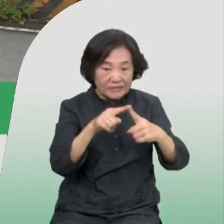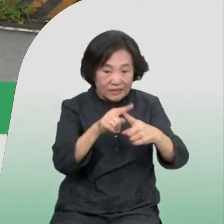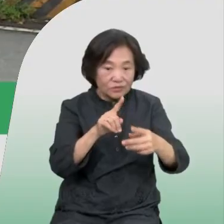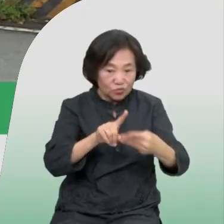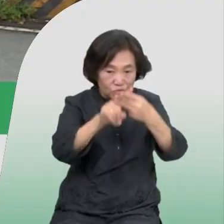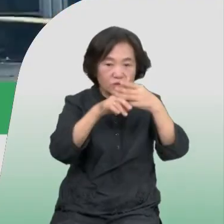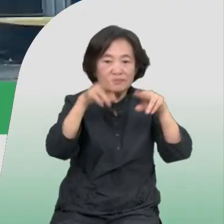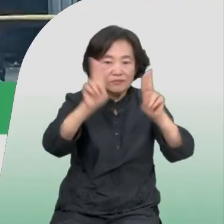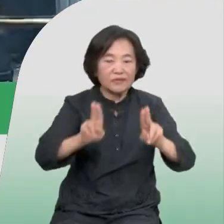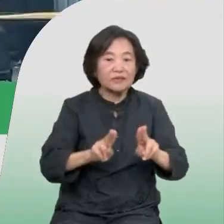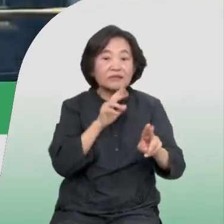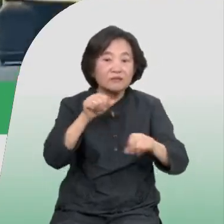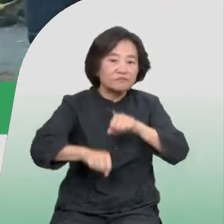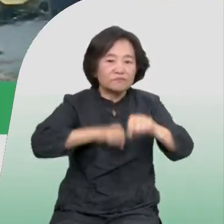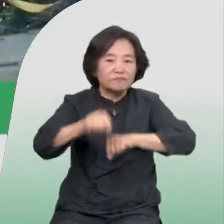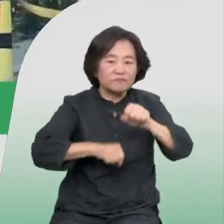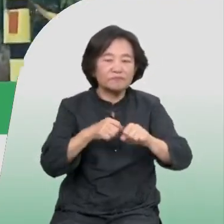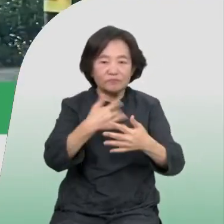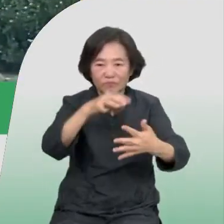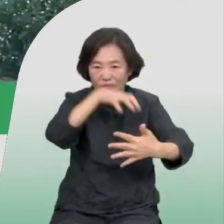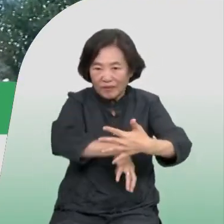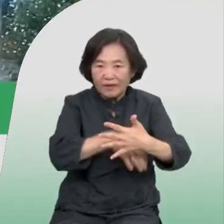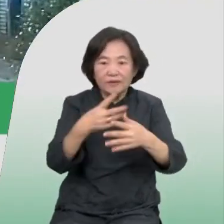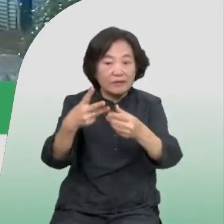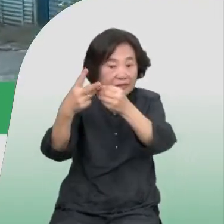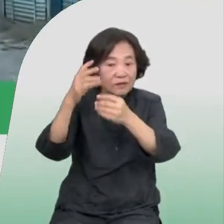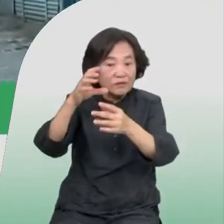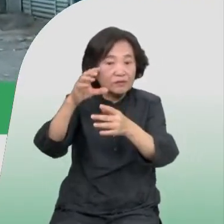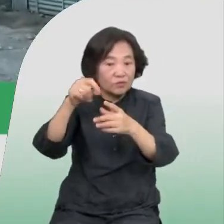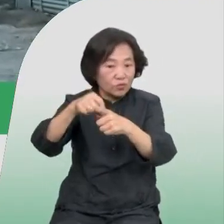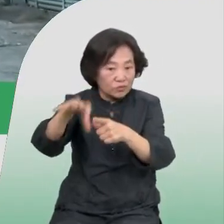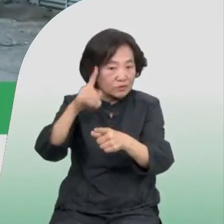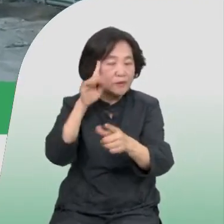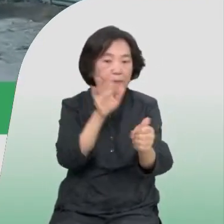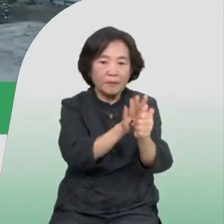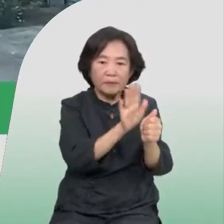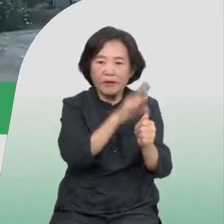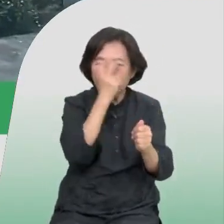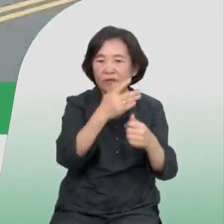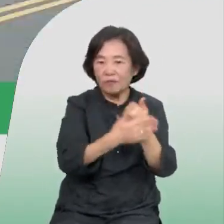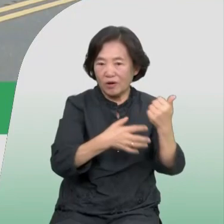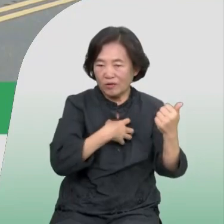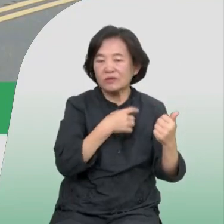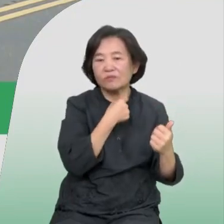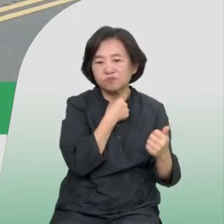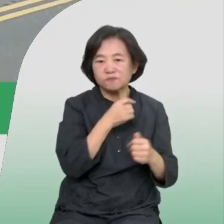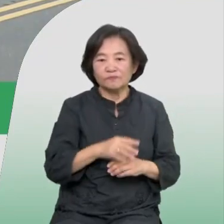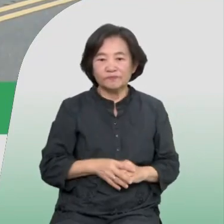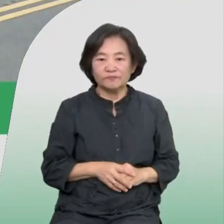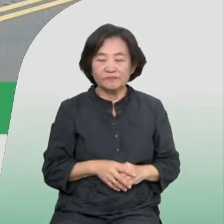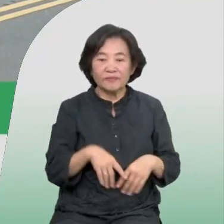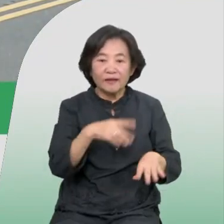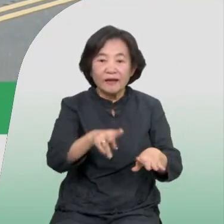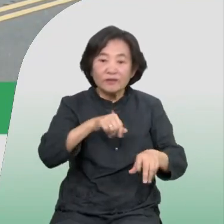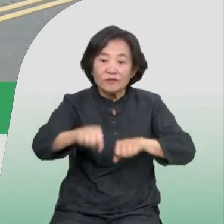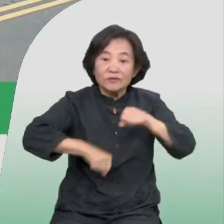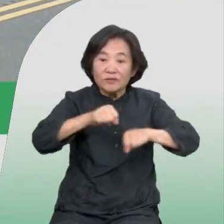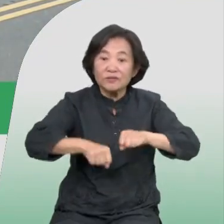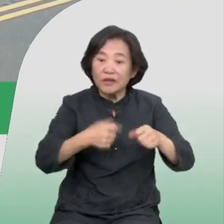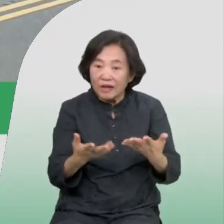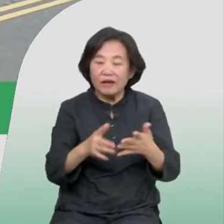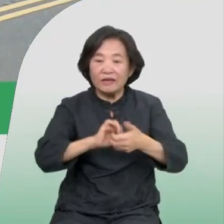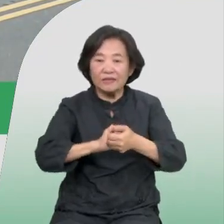天普车纳入管理。搭客第三方的公证单位，听信业者来监察、来报协，同时要求企业人